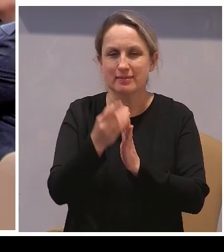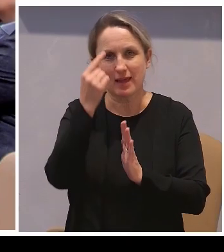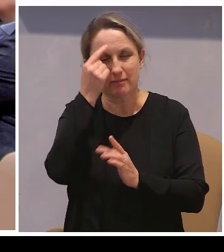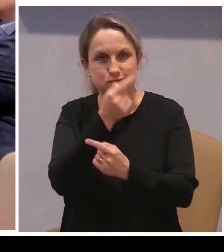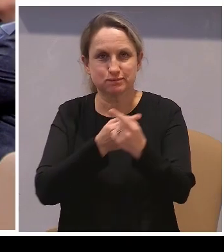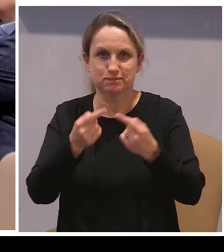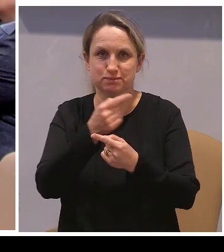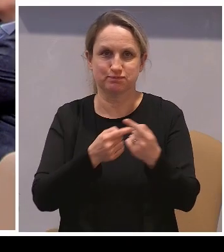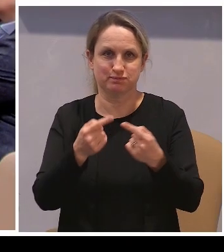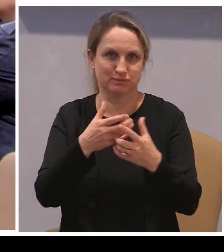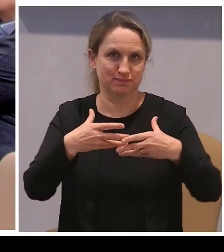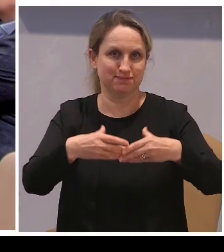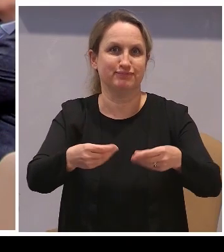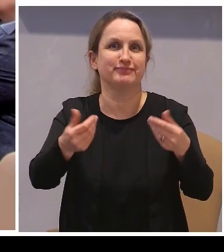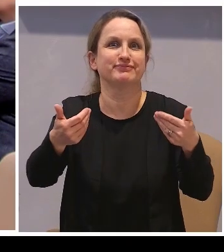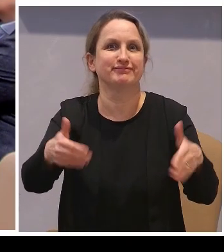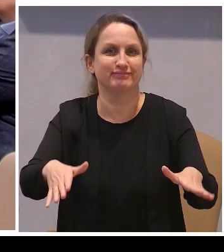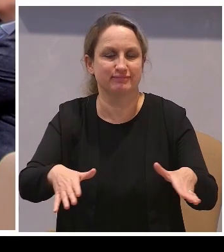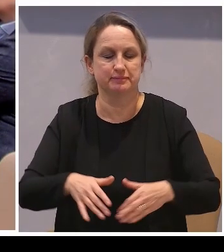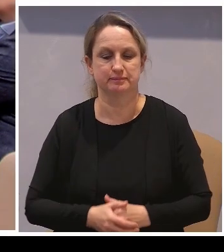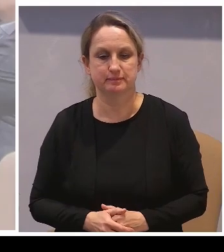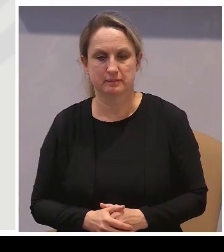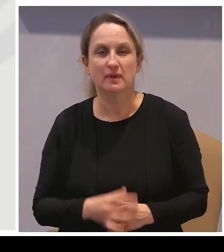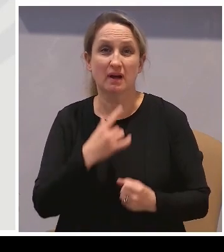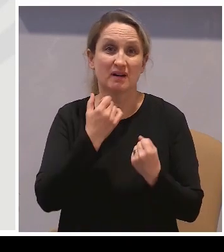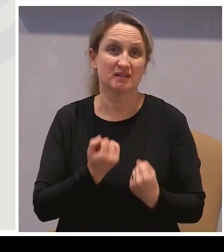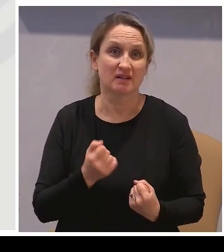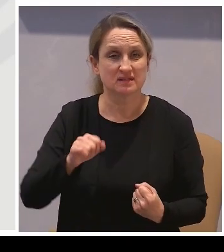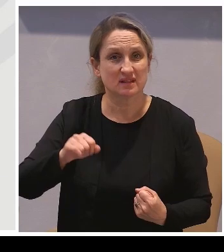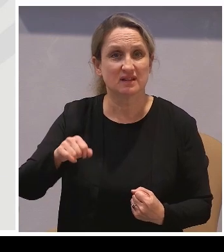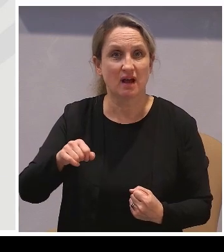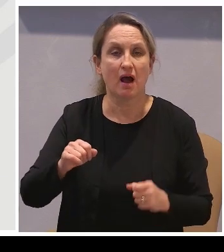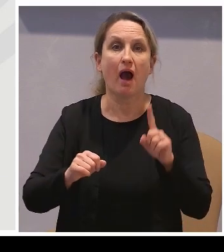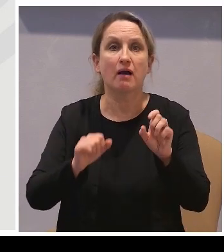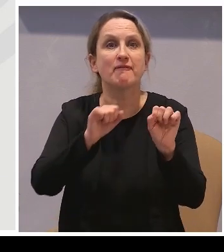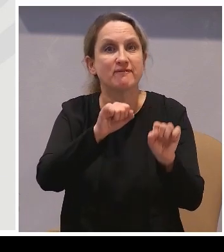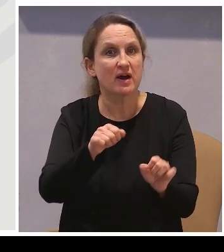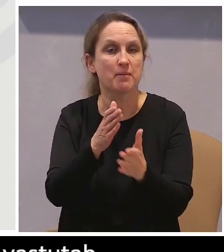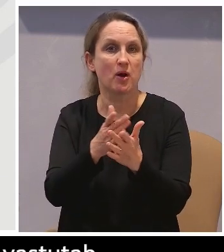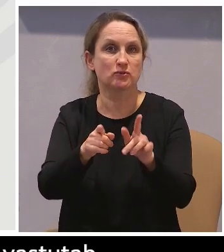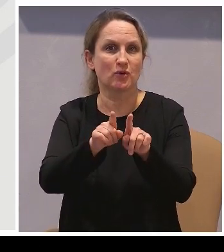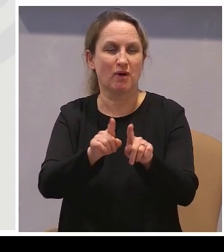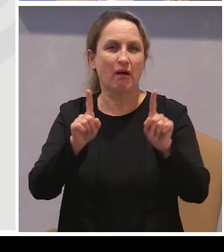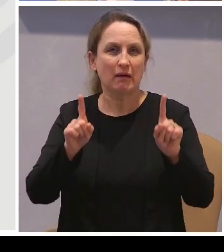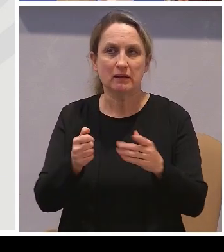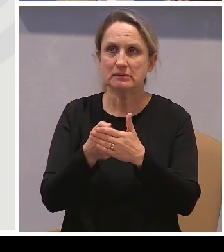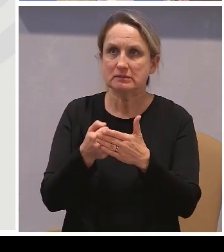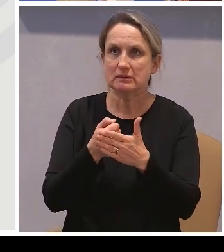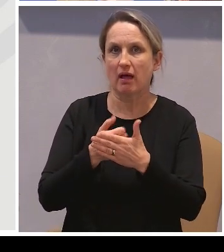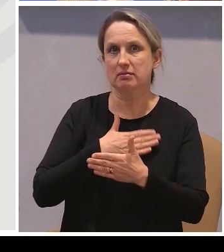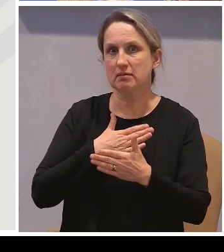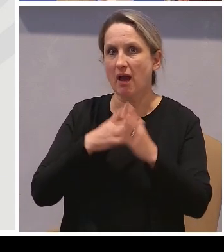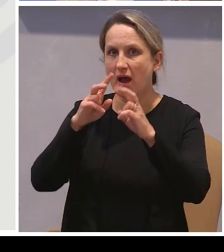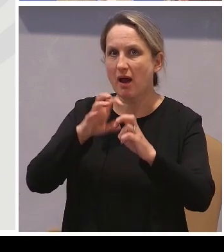they want to continue in the trial Mis or sest, not. et on raske, võimalusi on ka, et ikkagi püütakse ja So päris things are palju